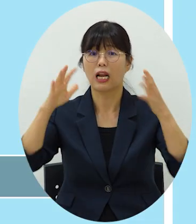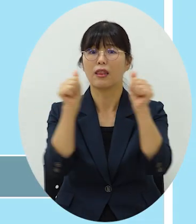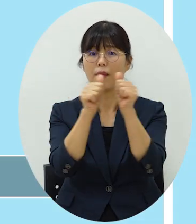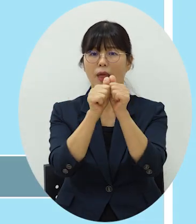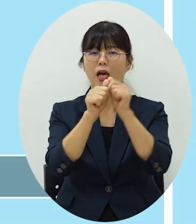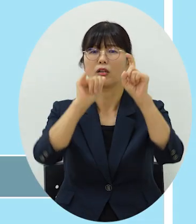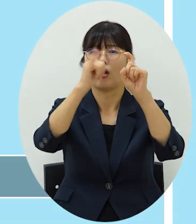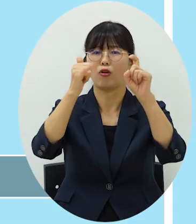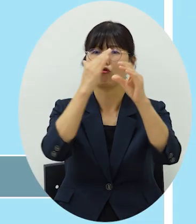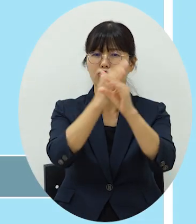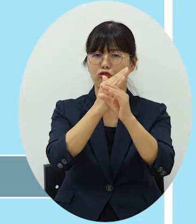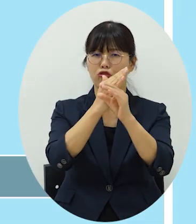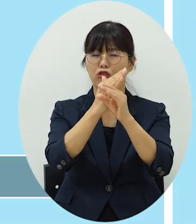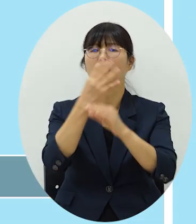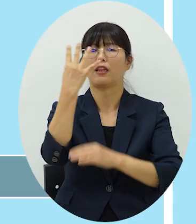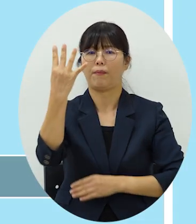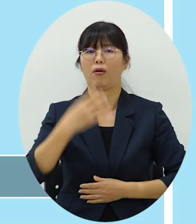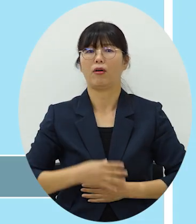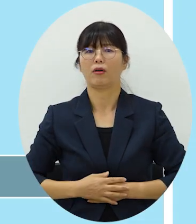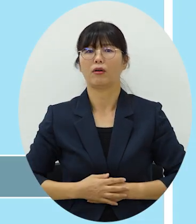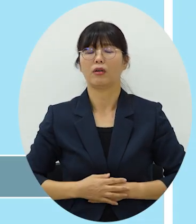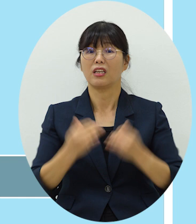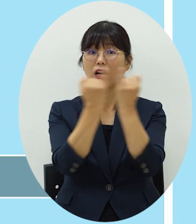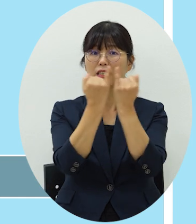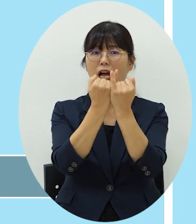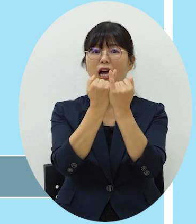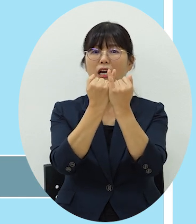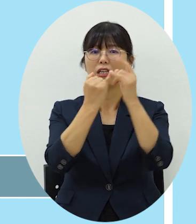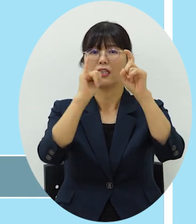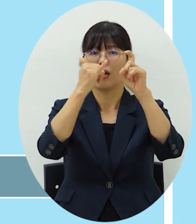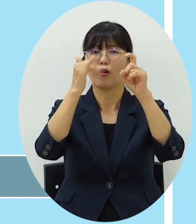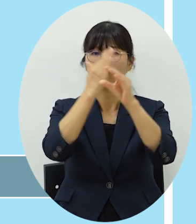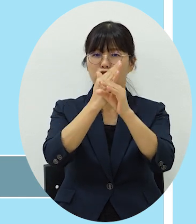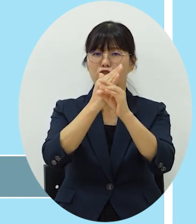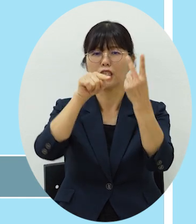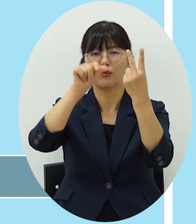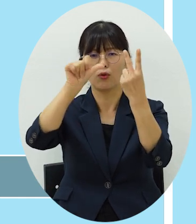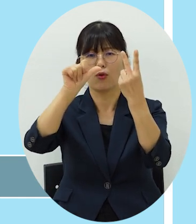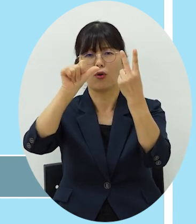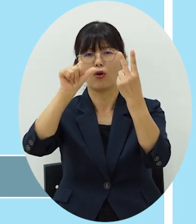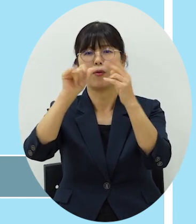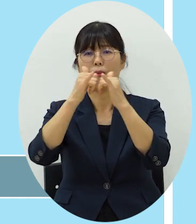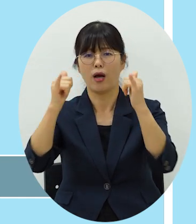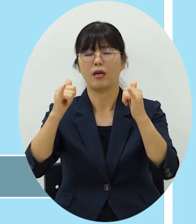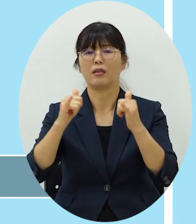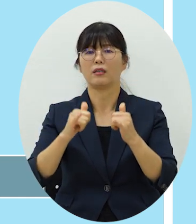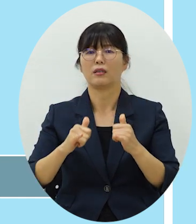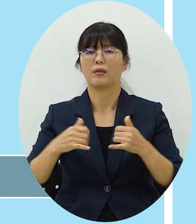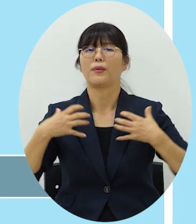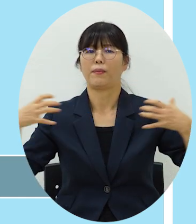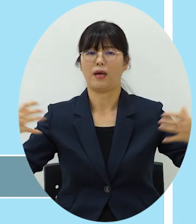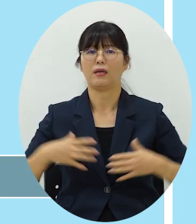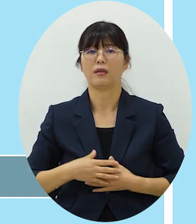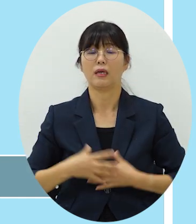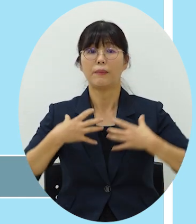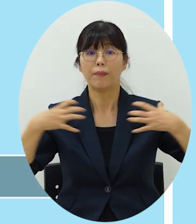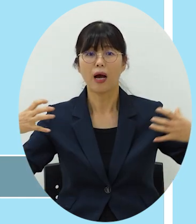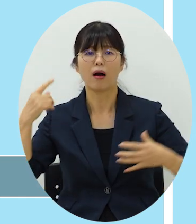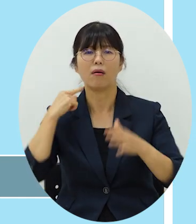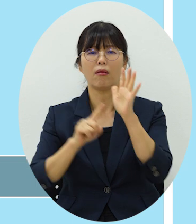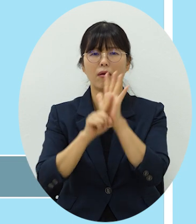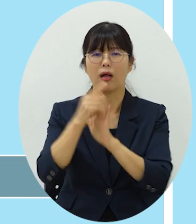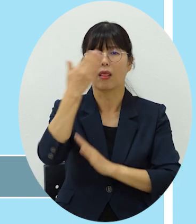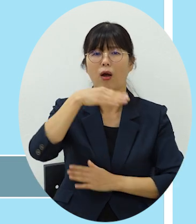남성은 10명 중 약 4명, 여성은 10명 중 약 2.5명이 비만입니다. 비만은